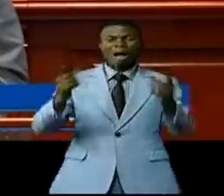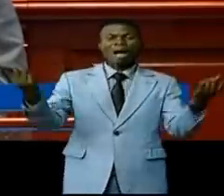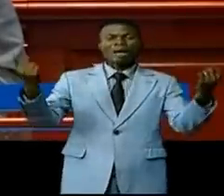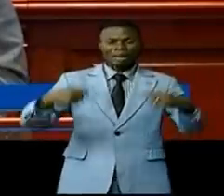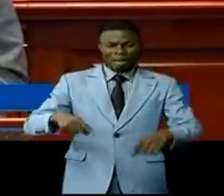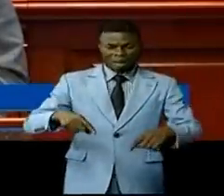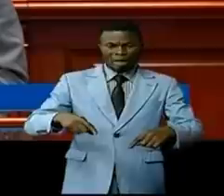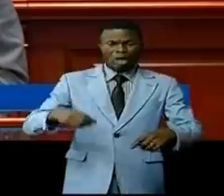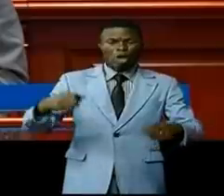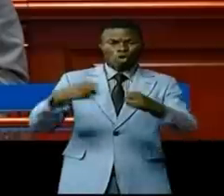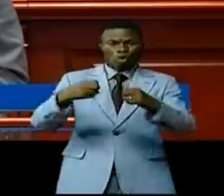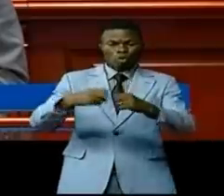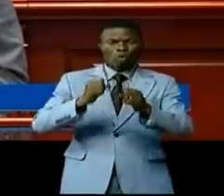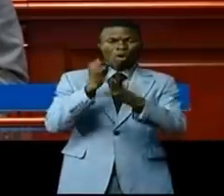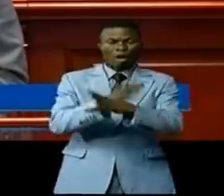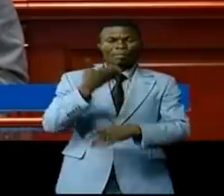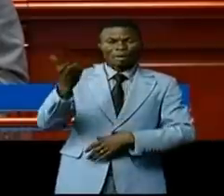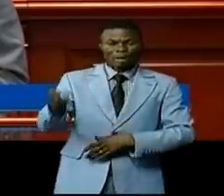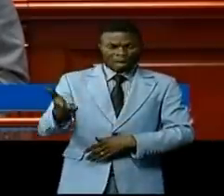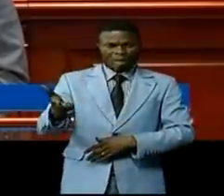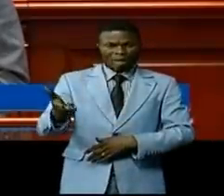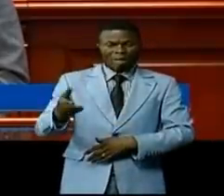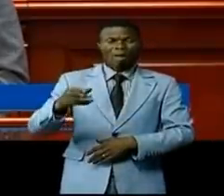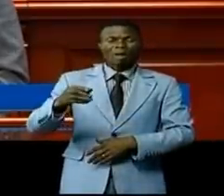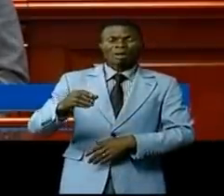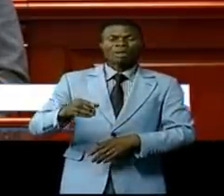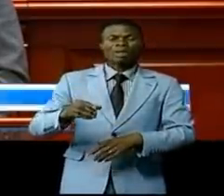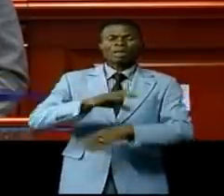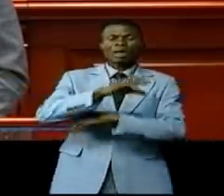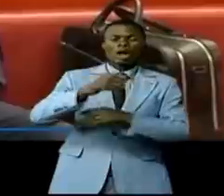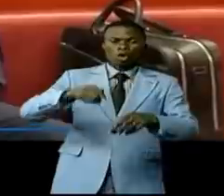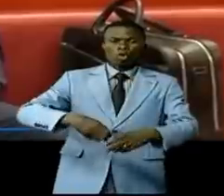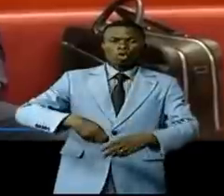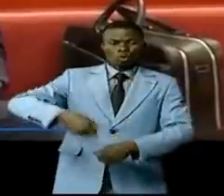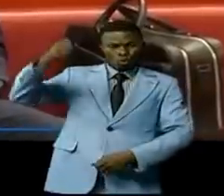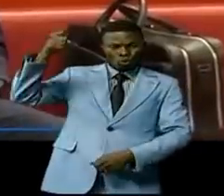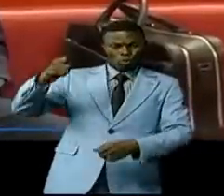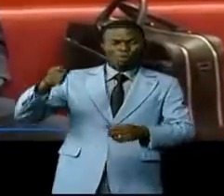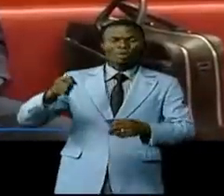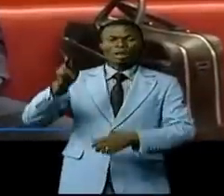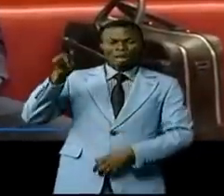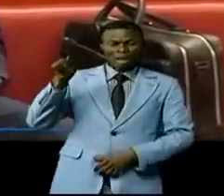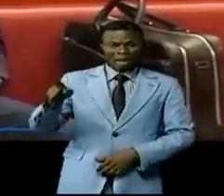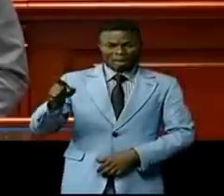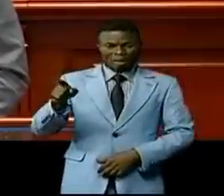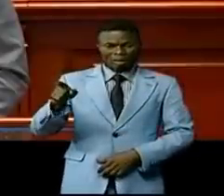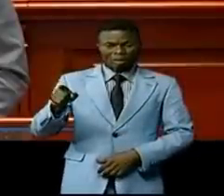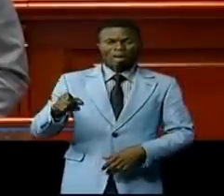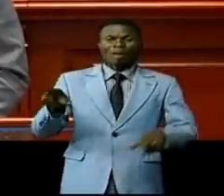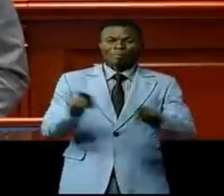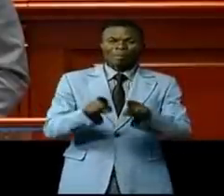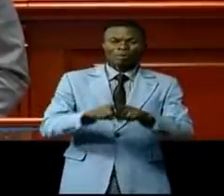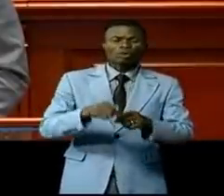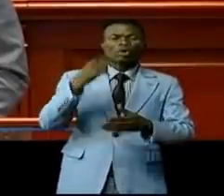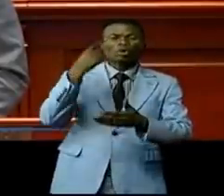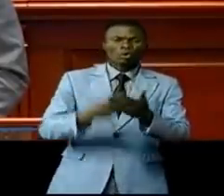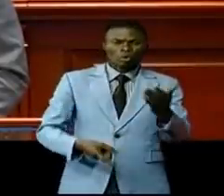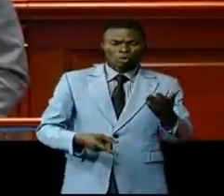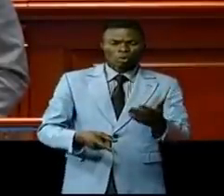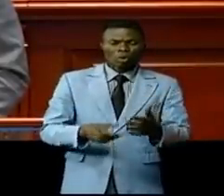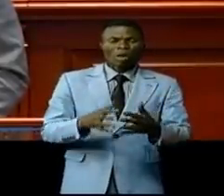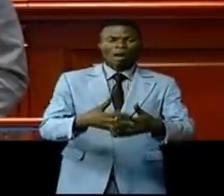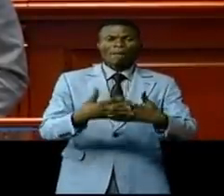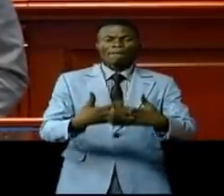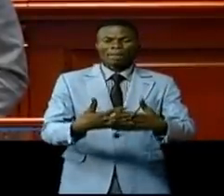pourront-elles allumer la première ampoule de la centrale de Katende. Qu'en est-il de matériel